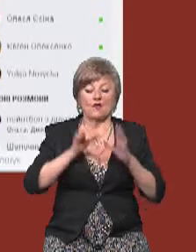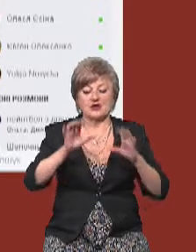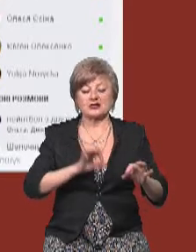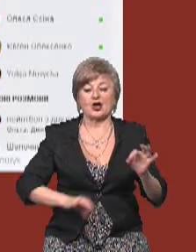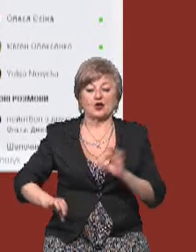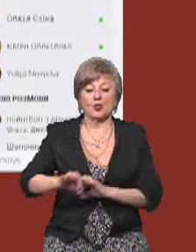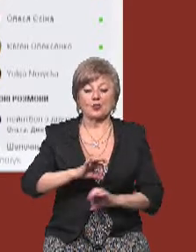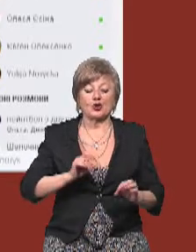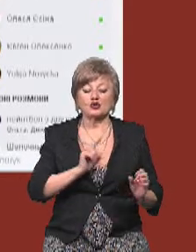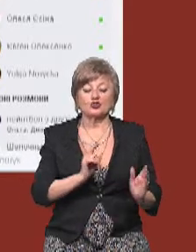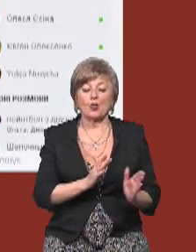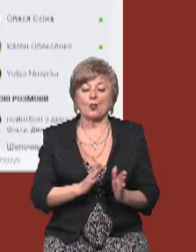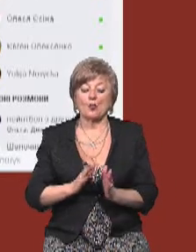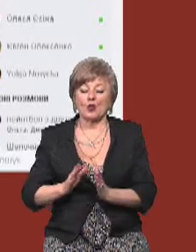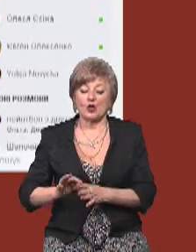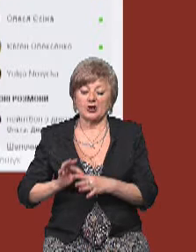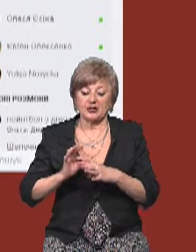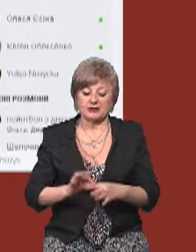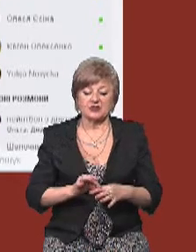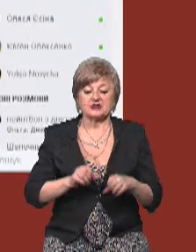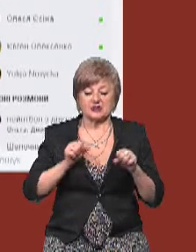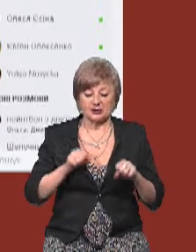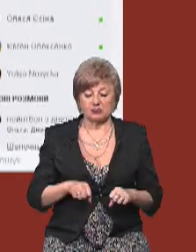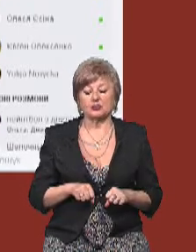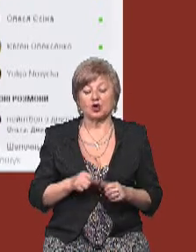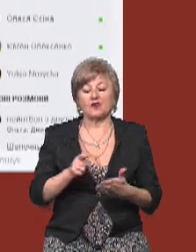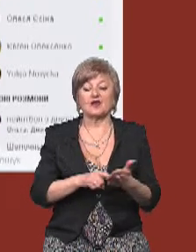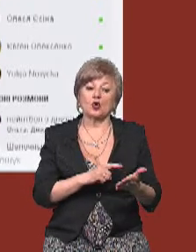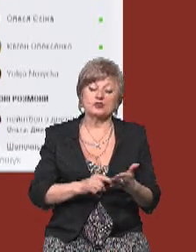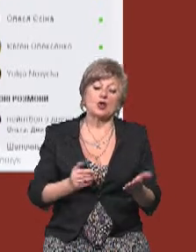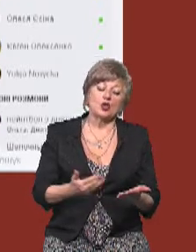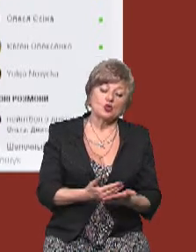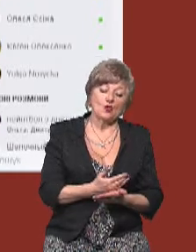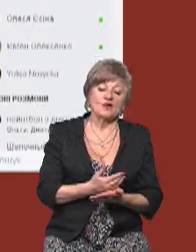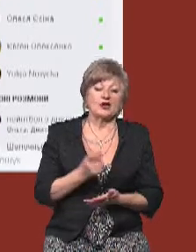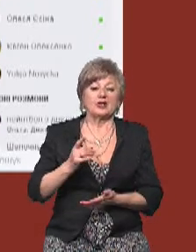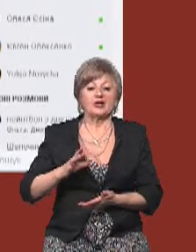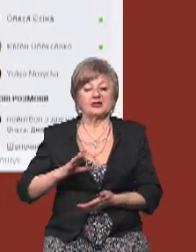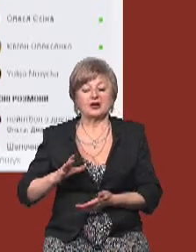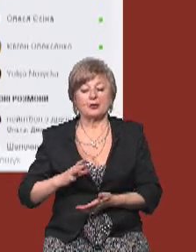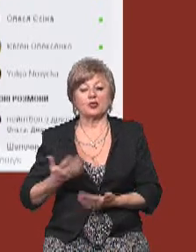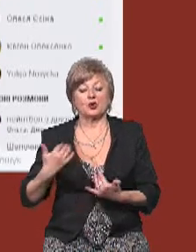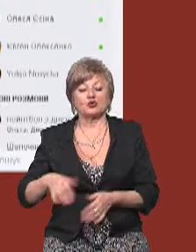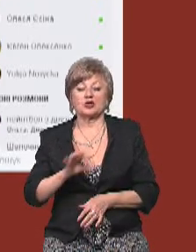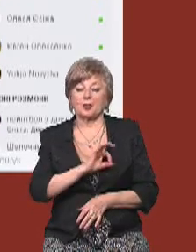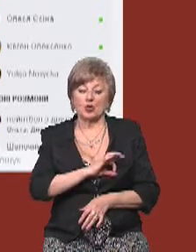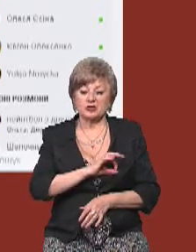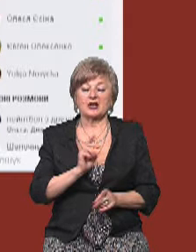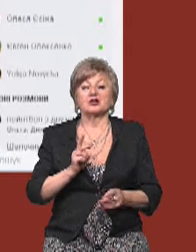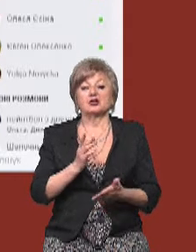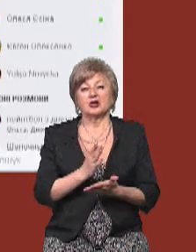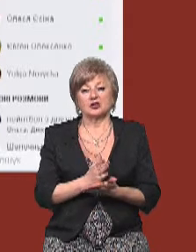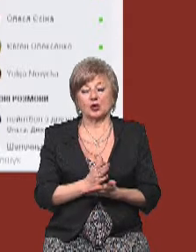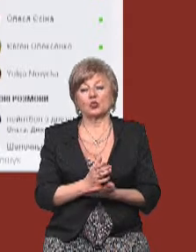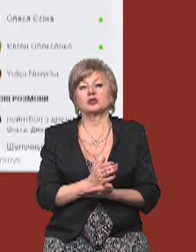що врегулює порядок та чіткі, прозорі і зрозумілі правила розмитнення автомобілів, як нових, так і ті, які були вже у використанні, які знаходяться чи